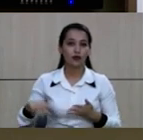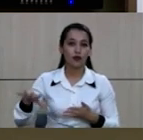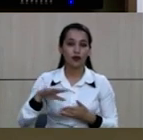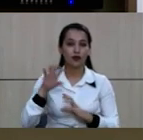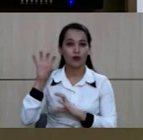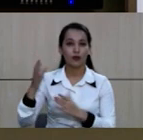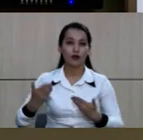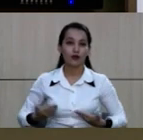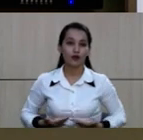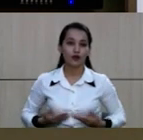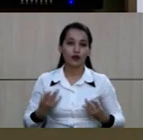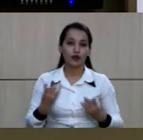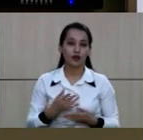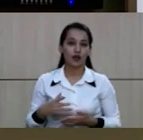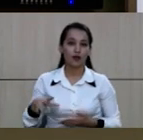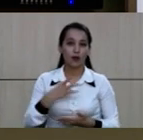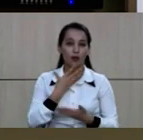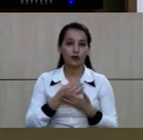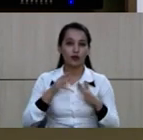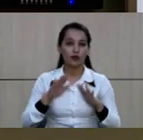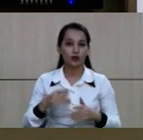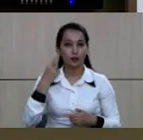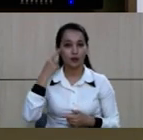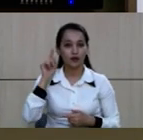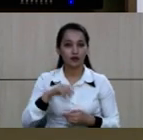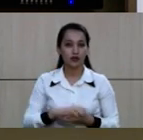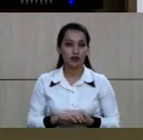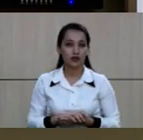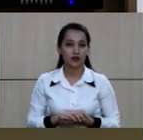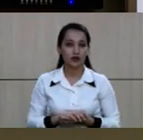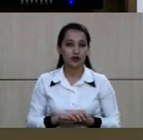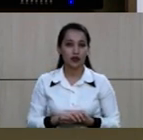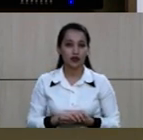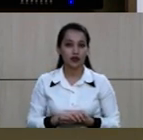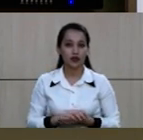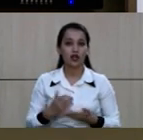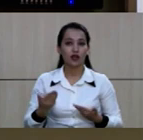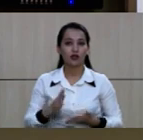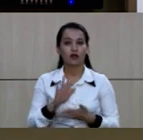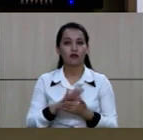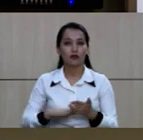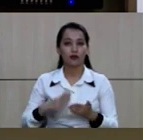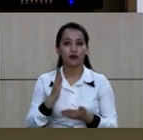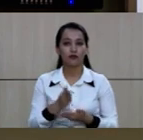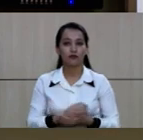toshlarda. Demak, hamma o'z o'rnini bilsa, uning boshiga balo kelmasligini biz bilib olishimiz kerak.